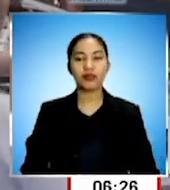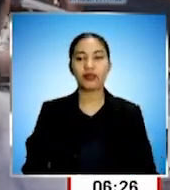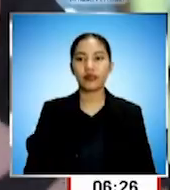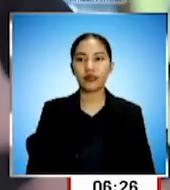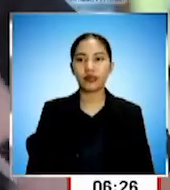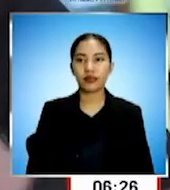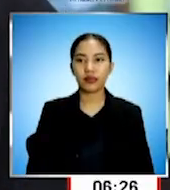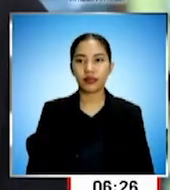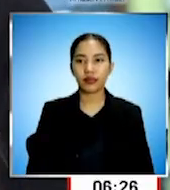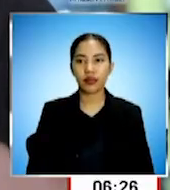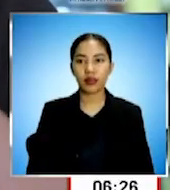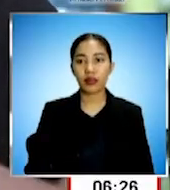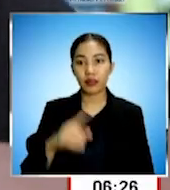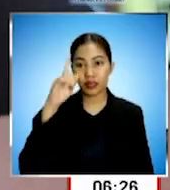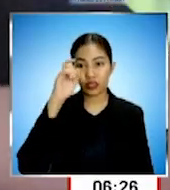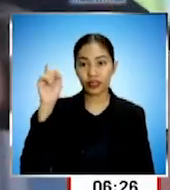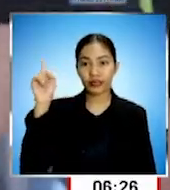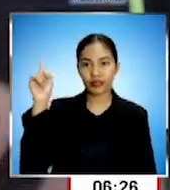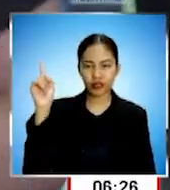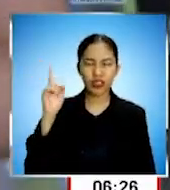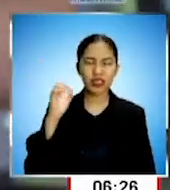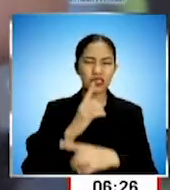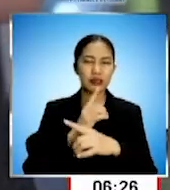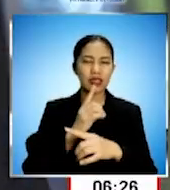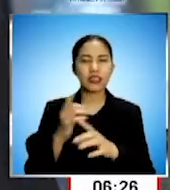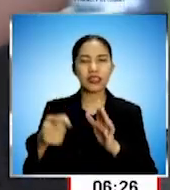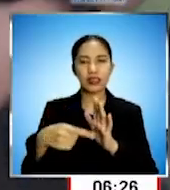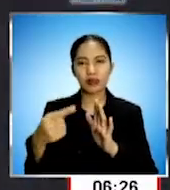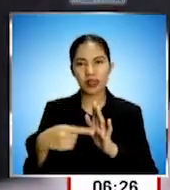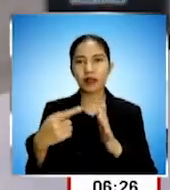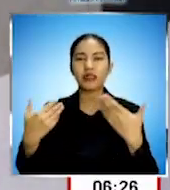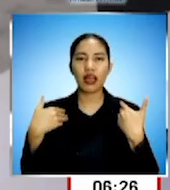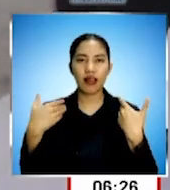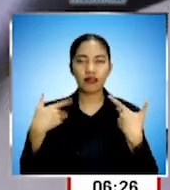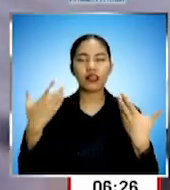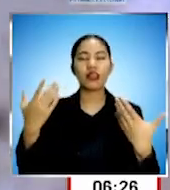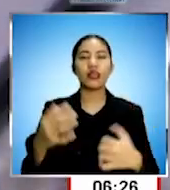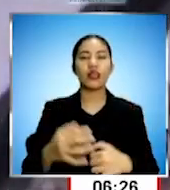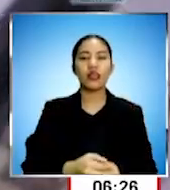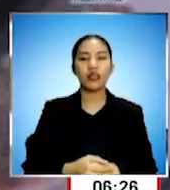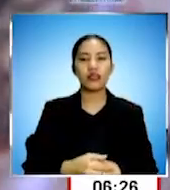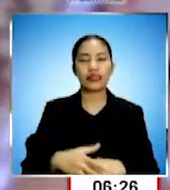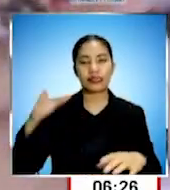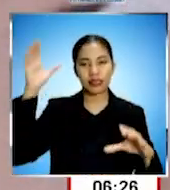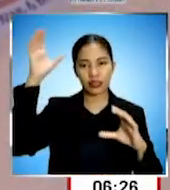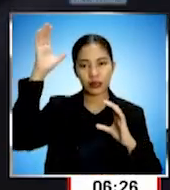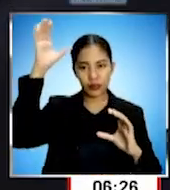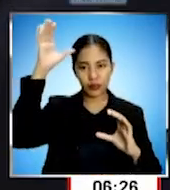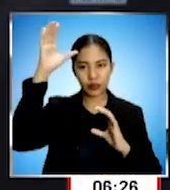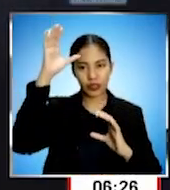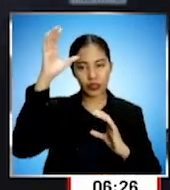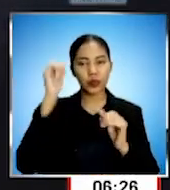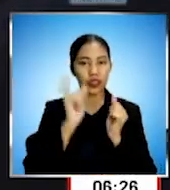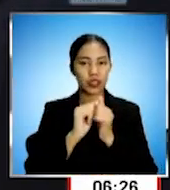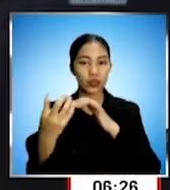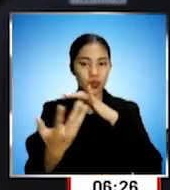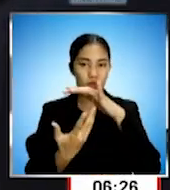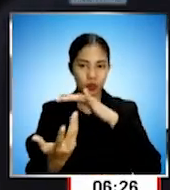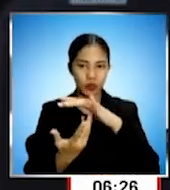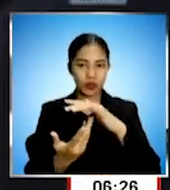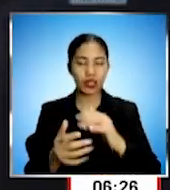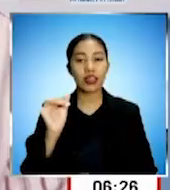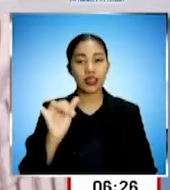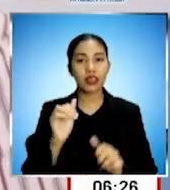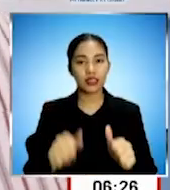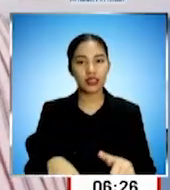hindi maiiwasan ang pagkakaroon ng di pagkakaintindihan sa pagitan nila at ng ibang customers. Yun kasi yung challenge talaga na